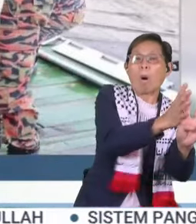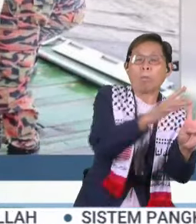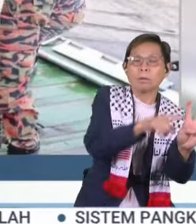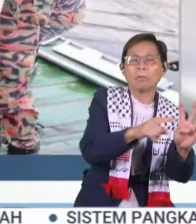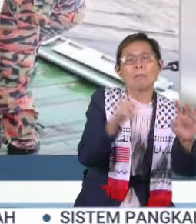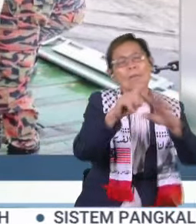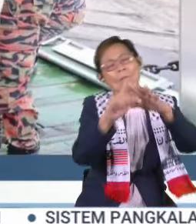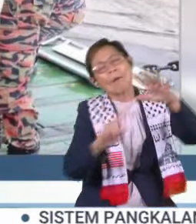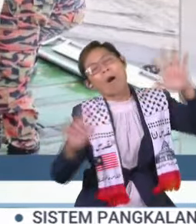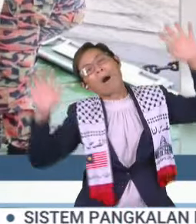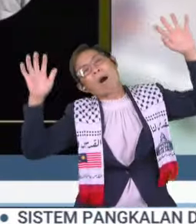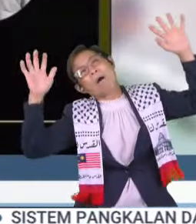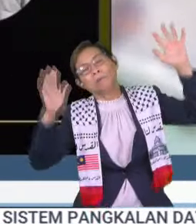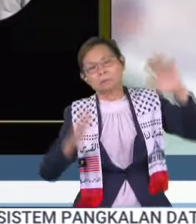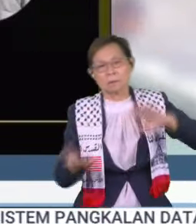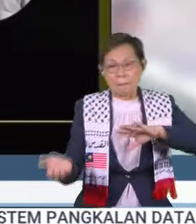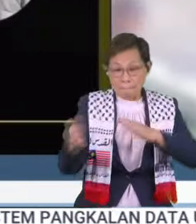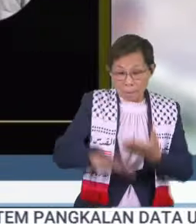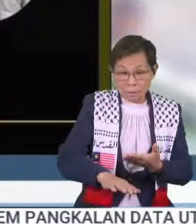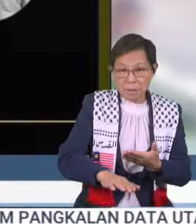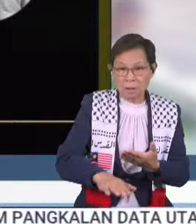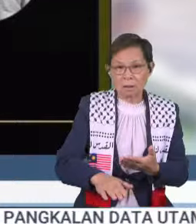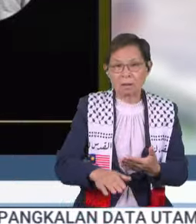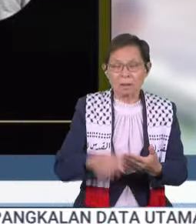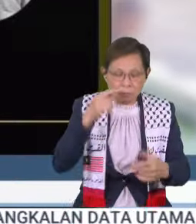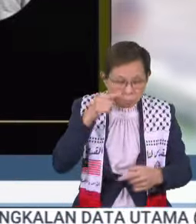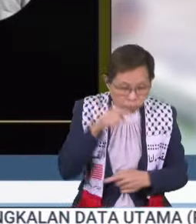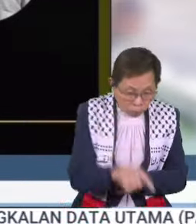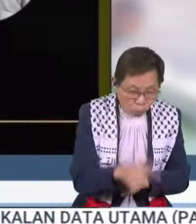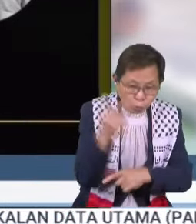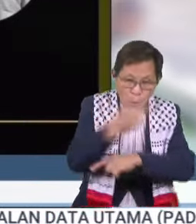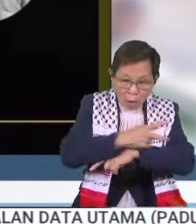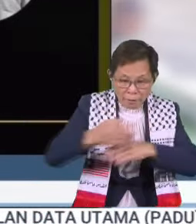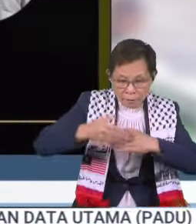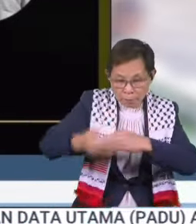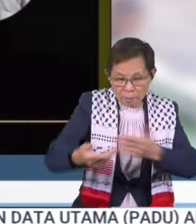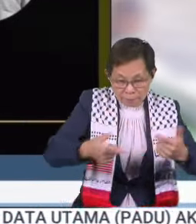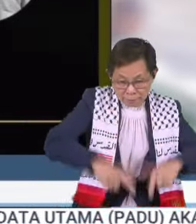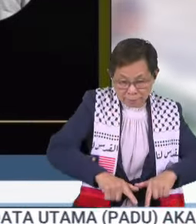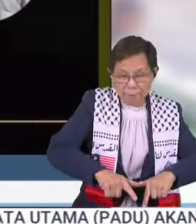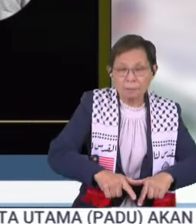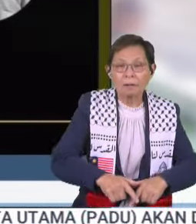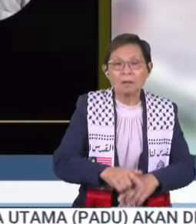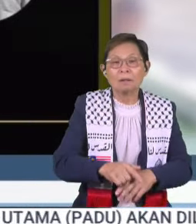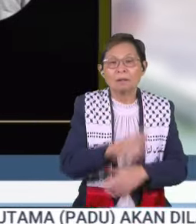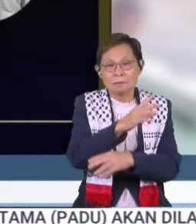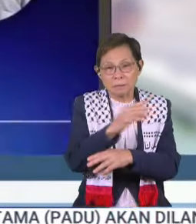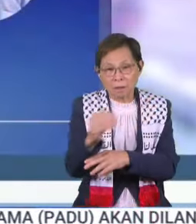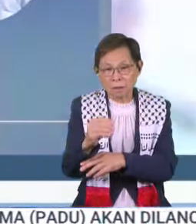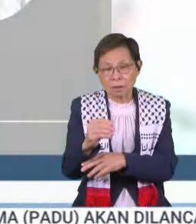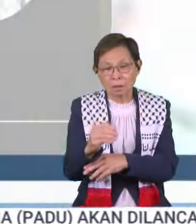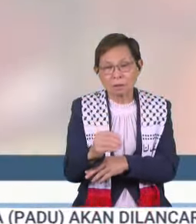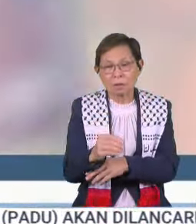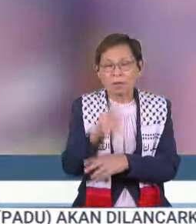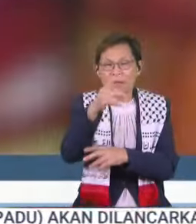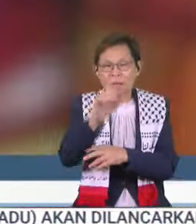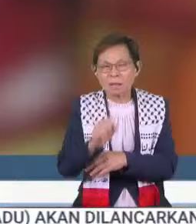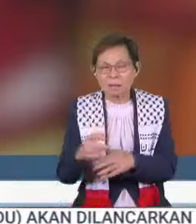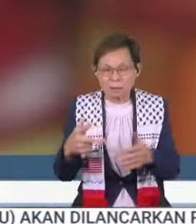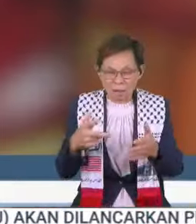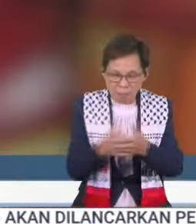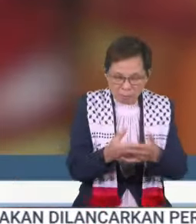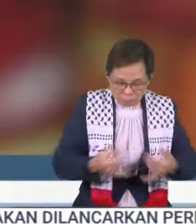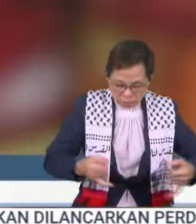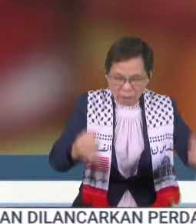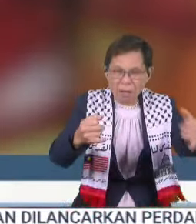mereka lemas. Jasad ketiga-tiga mangsa ditemui 2 hari selepas kejadian. Sementara itu, beberapa kes kemalangan